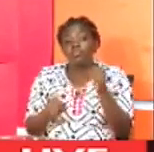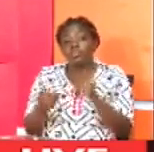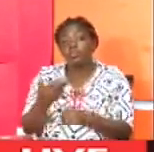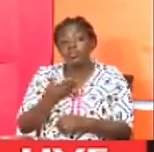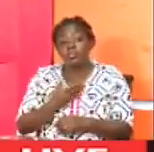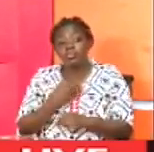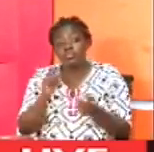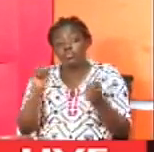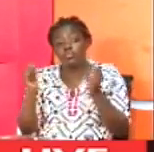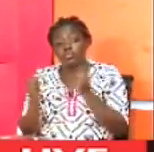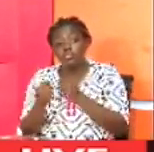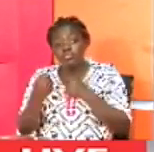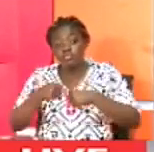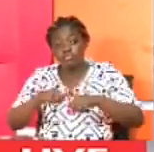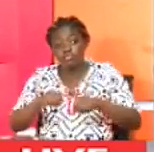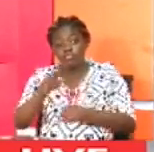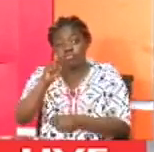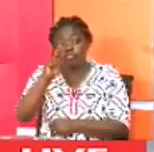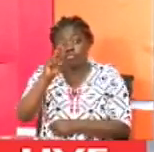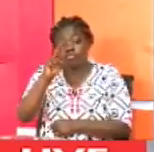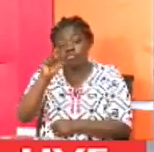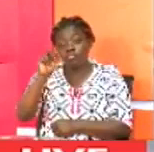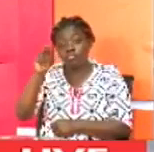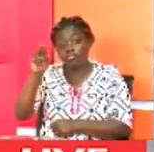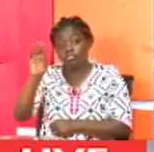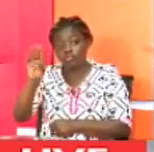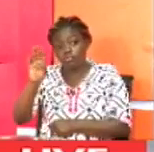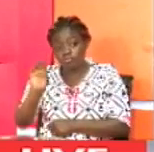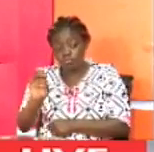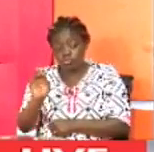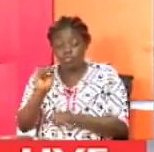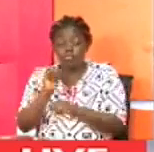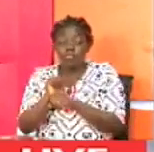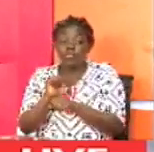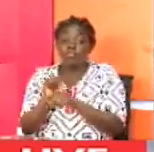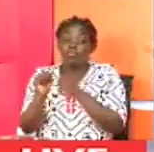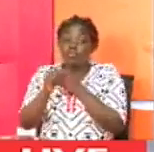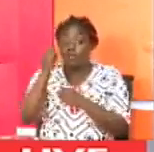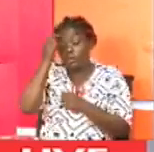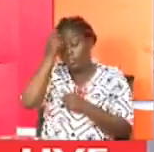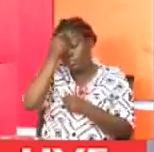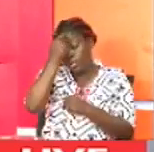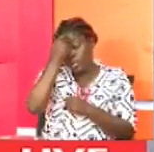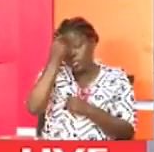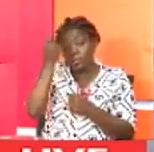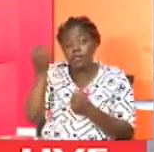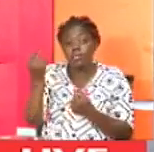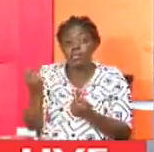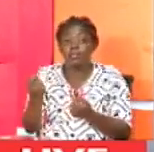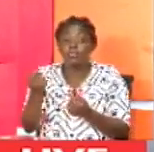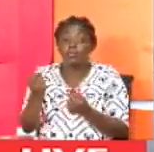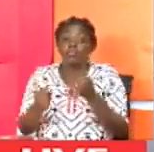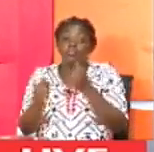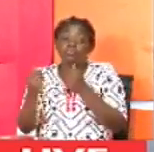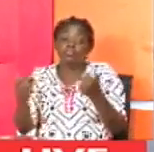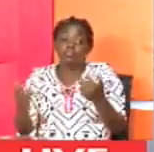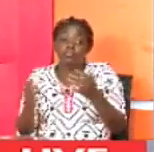okulaba nga bakyusa mu nkola ya YouTube. Tujja kukolagana n'ebitongole bya gavumenti ebikwasaganya emirimu egyo egya online